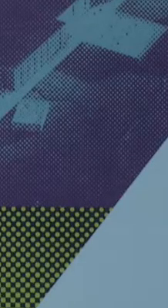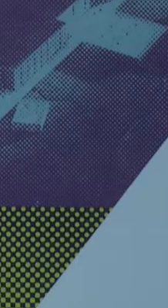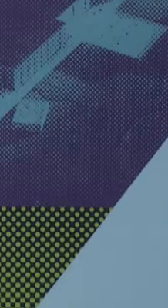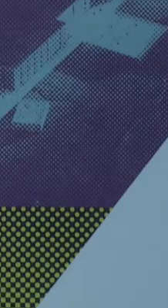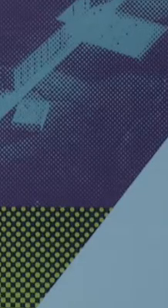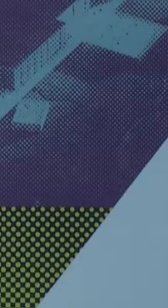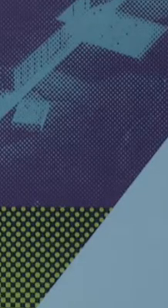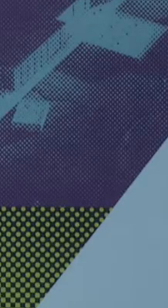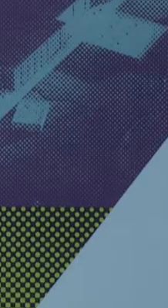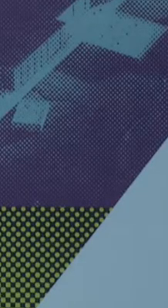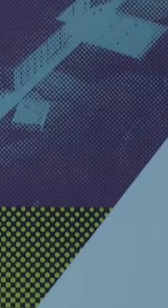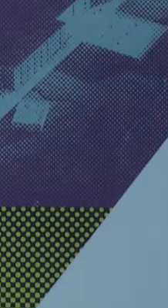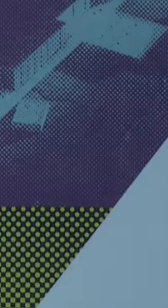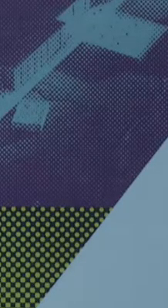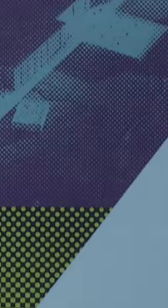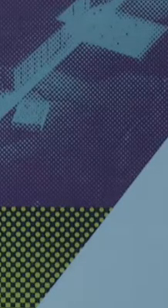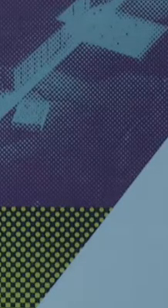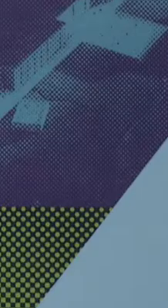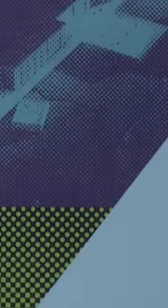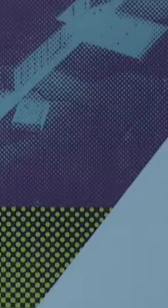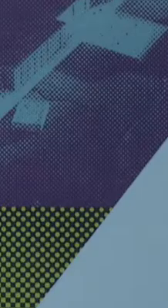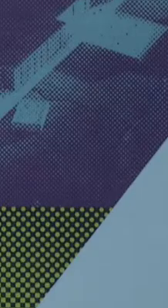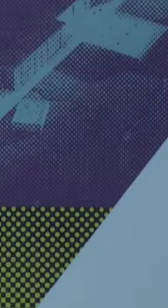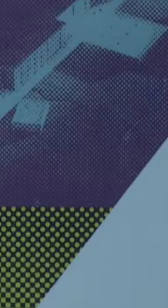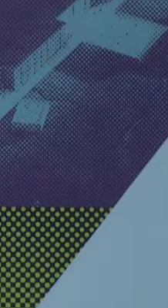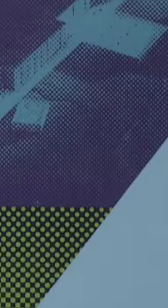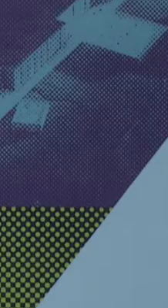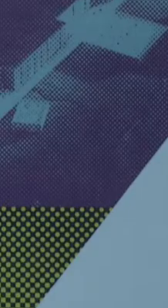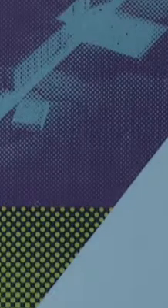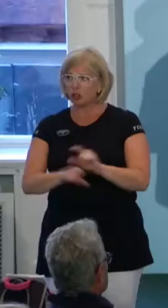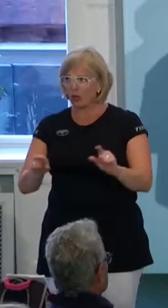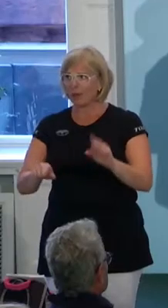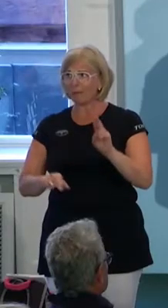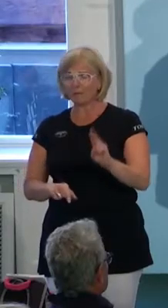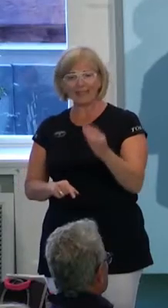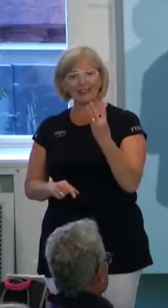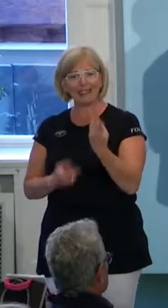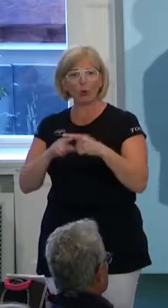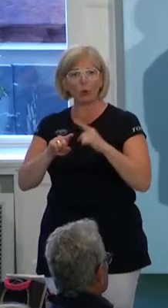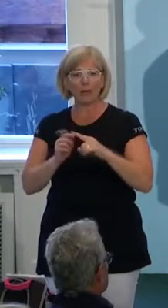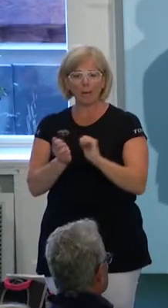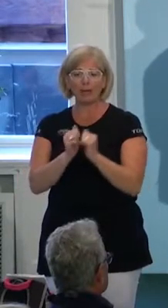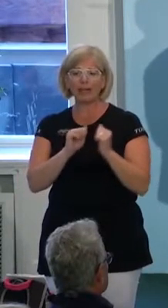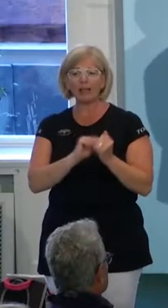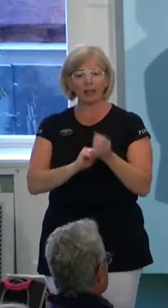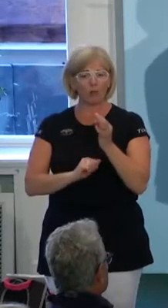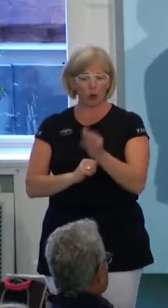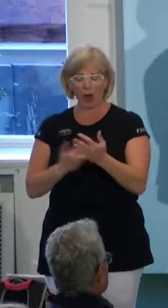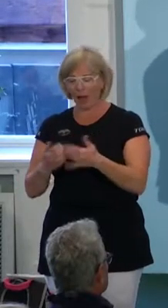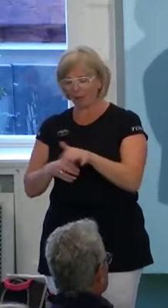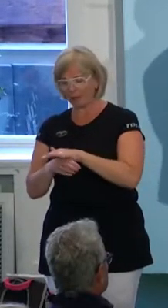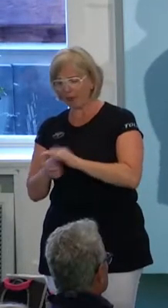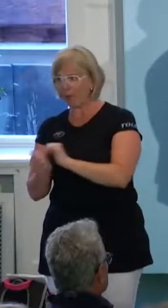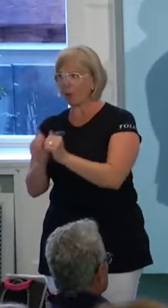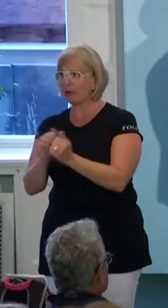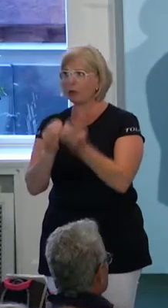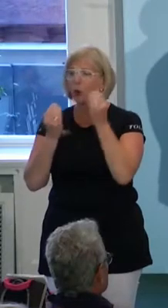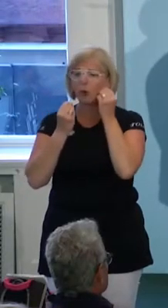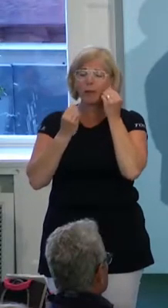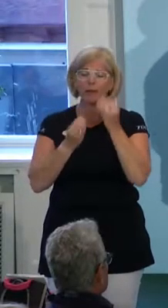intensivt just nu, skulle jag vilja säga. Jag tänker att alltså, kompetensförsörjning handlar egentligen om tre olika politikområden. Det är både arbetsmarknadspolitik, utbildningspolitik